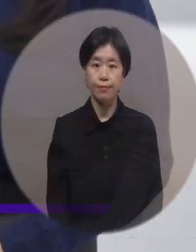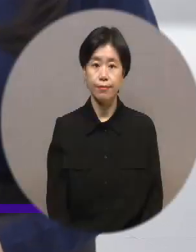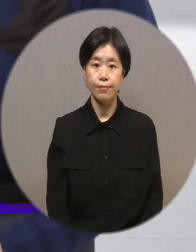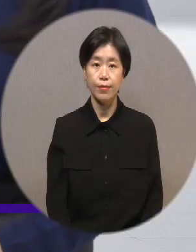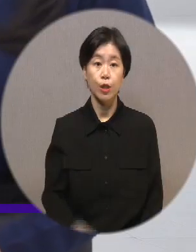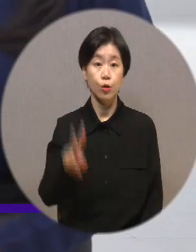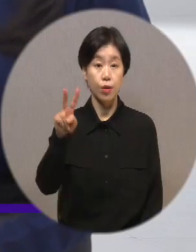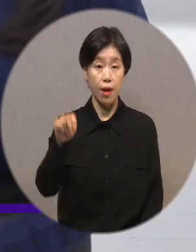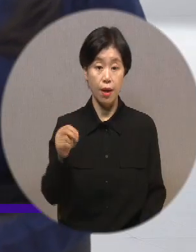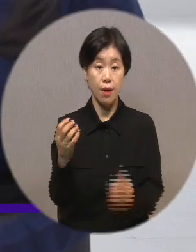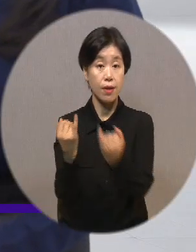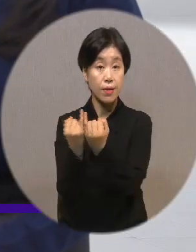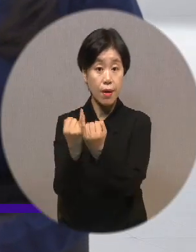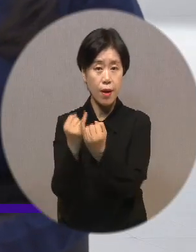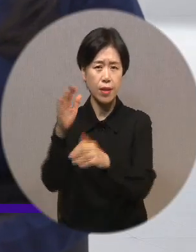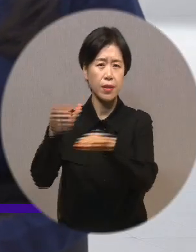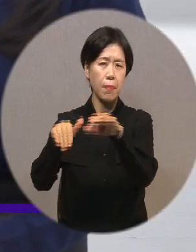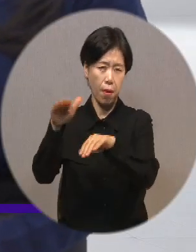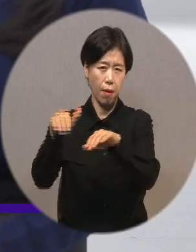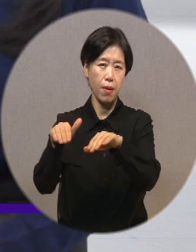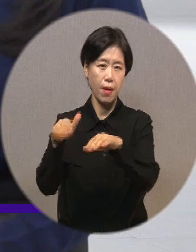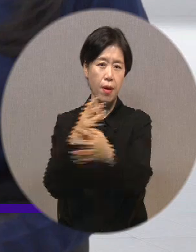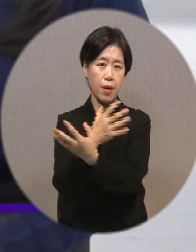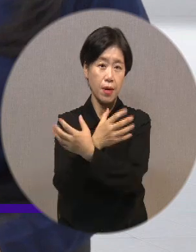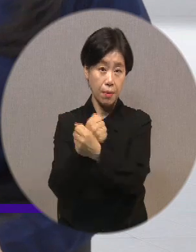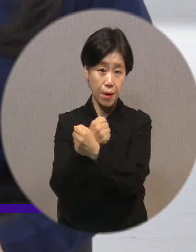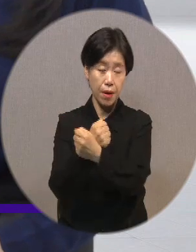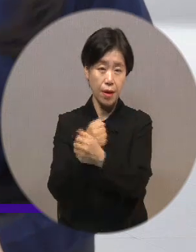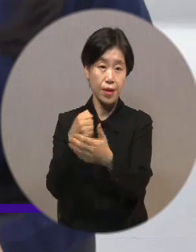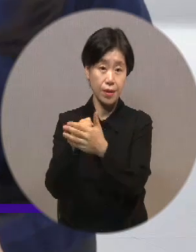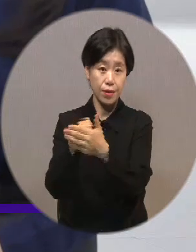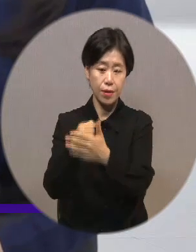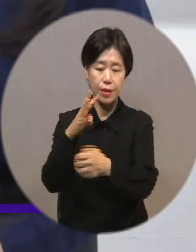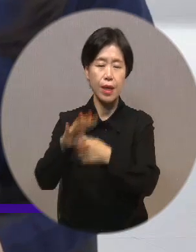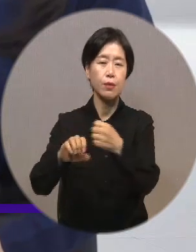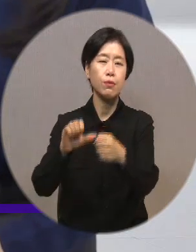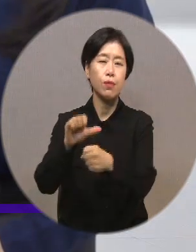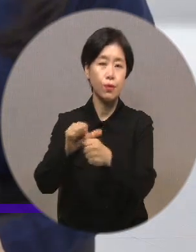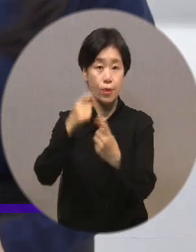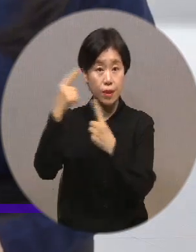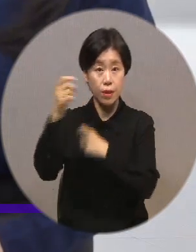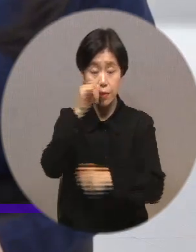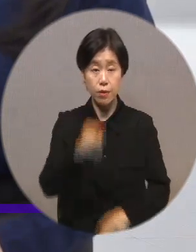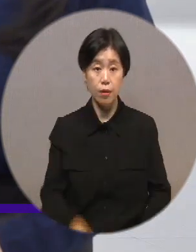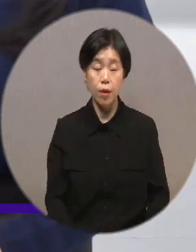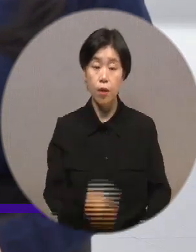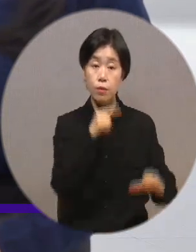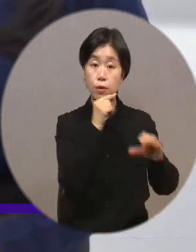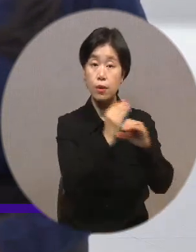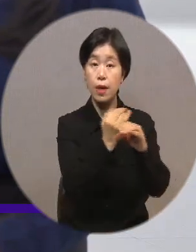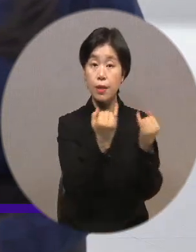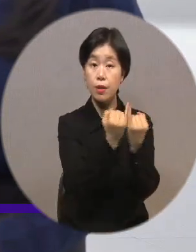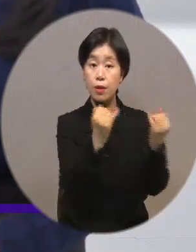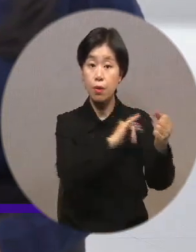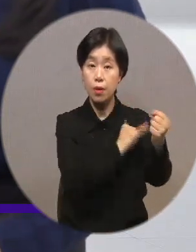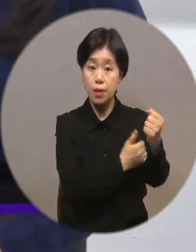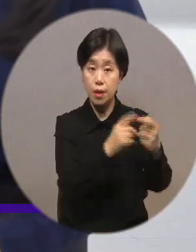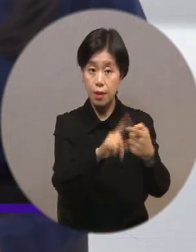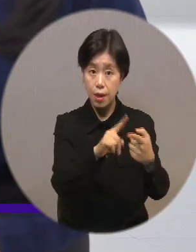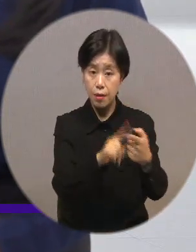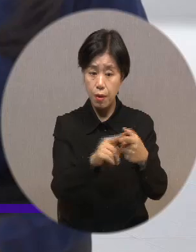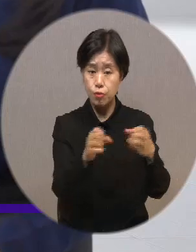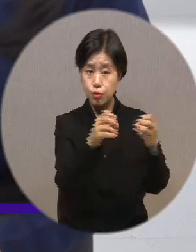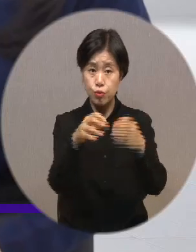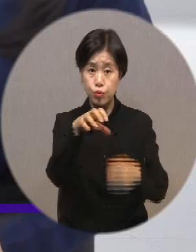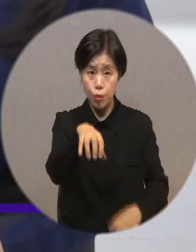유엔 여성차별 철폐협약 채택 45주년을 맞아 북한 여성의 권리를 이야기하는 자리가 마련됐습니다.